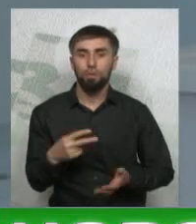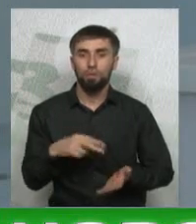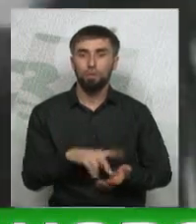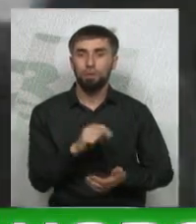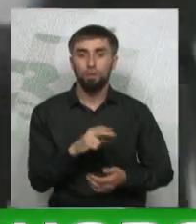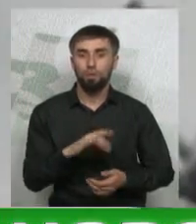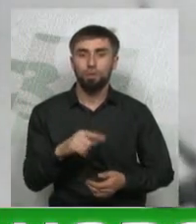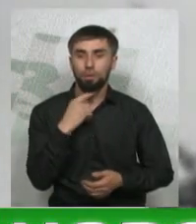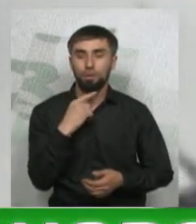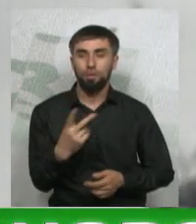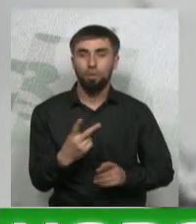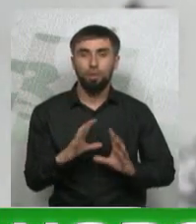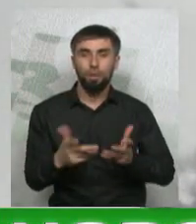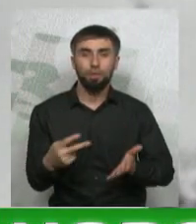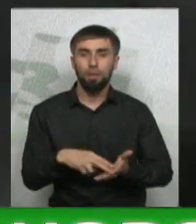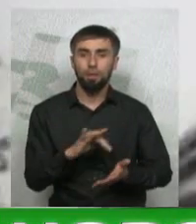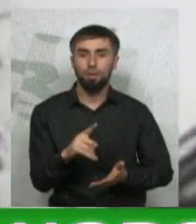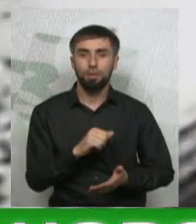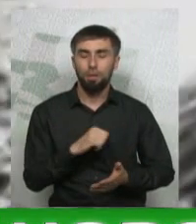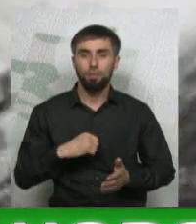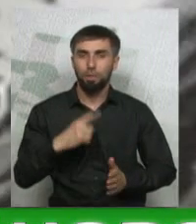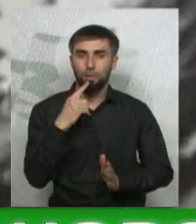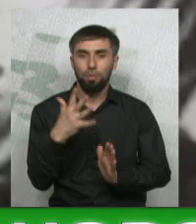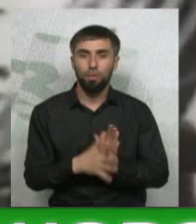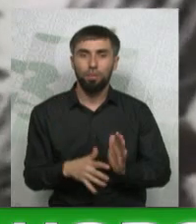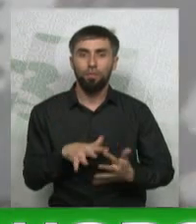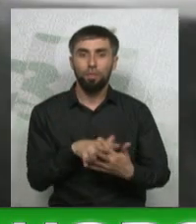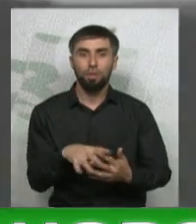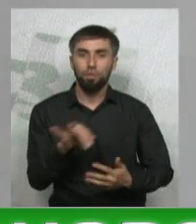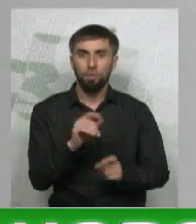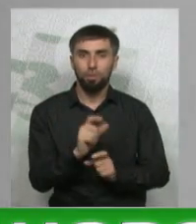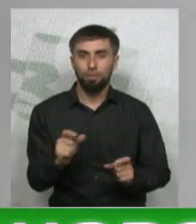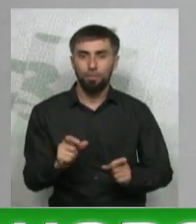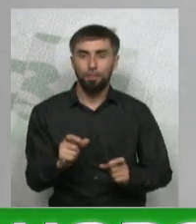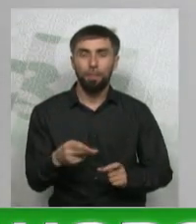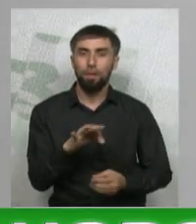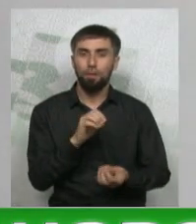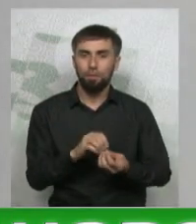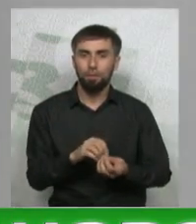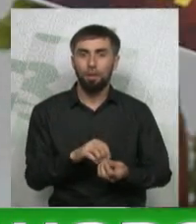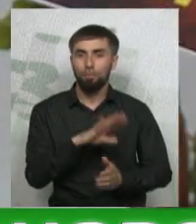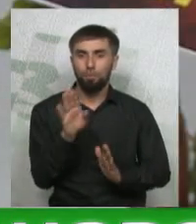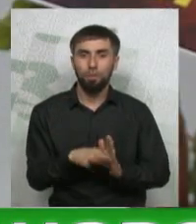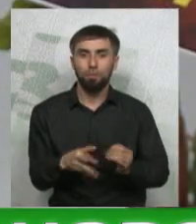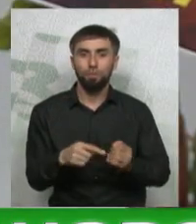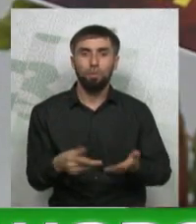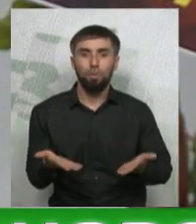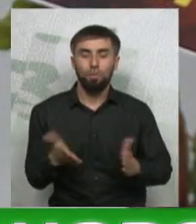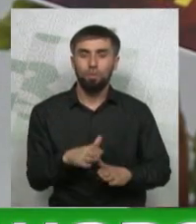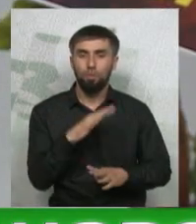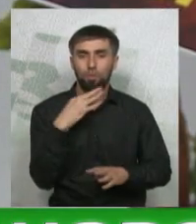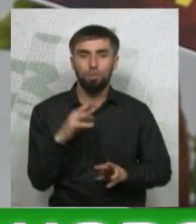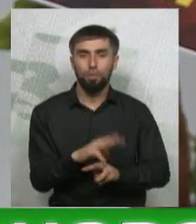честь Ингушетии. Вторая мировая стала одной из самых кровопролитных войн в истории человечества. До сих пор под землей покоятся останки